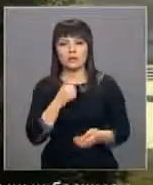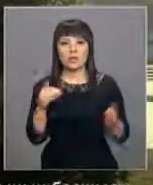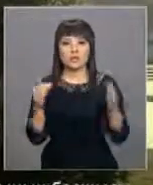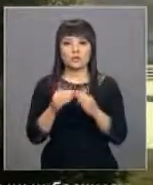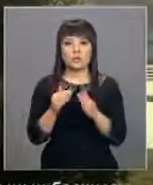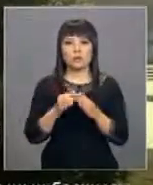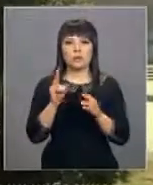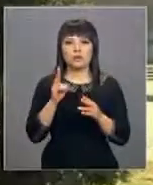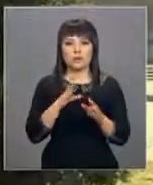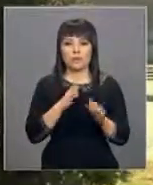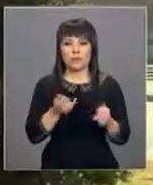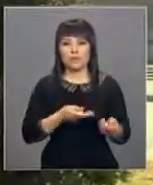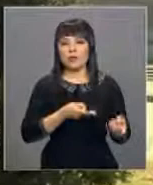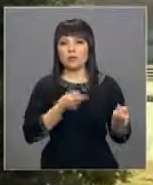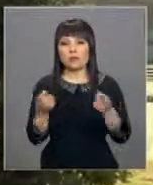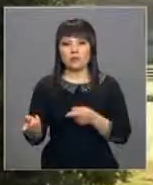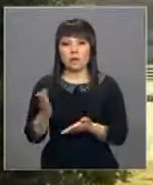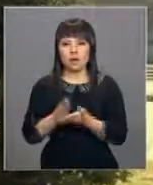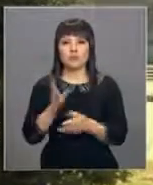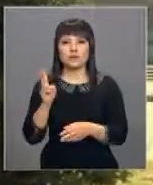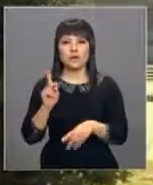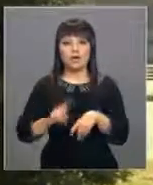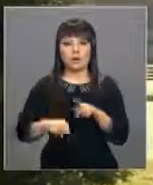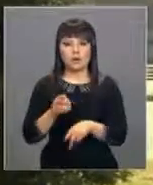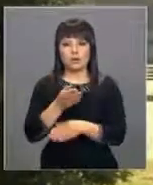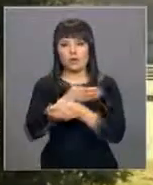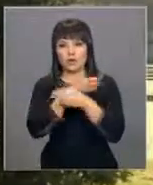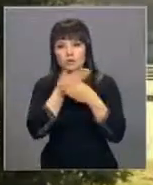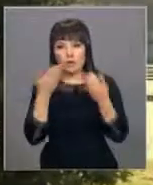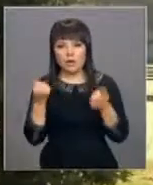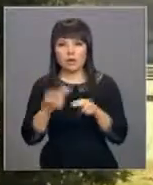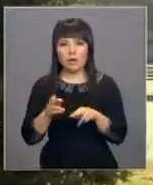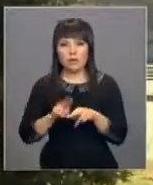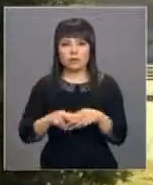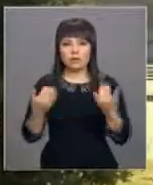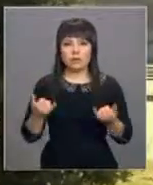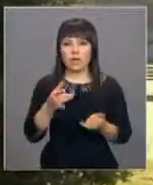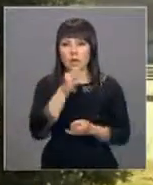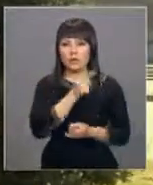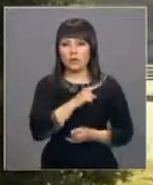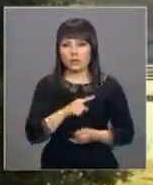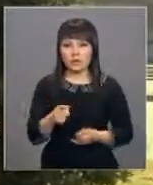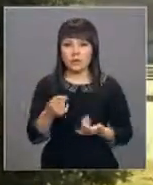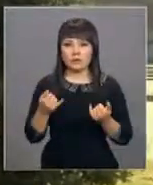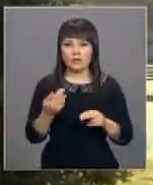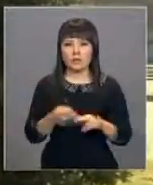үйлеріне орналастырып жатырмыз, егер олардың туысқандары жоқ болатын болса. Ал қазіргі таңда